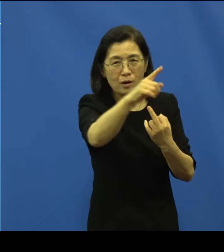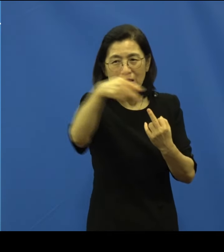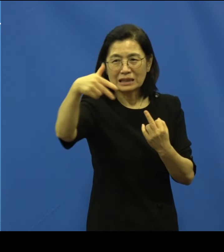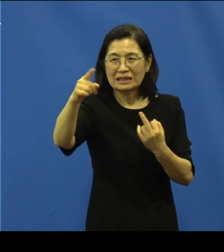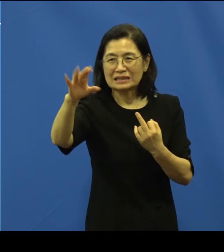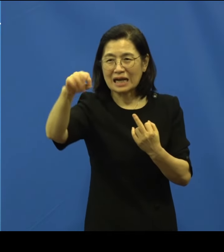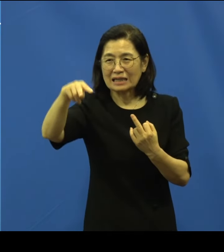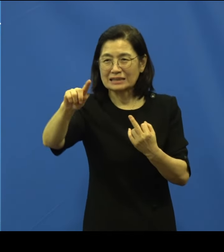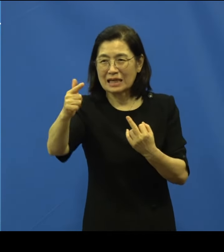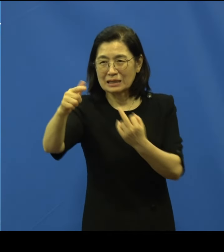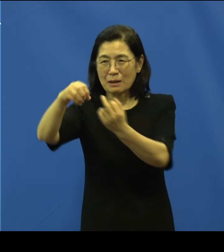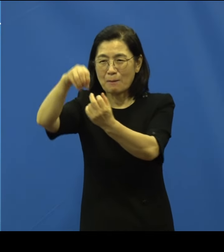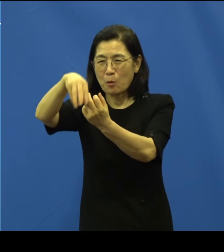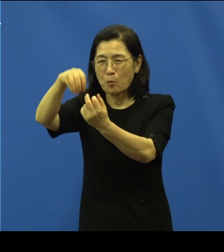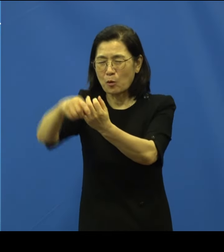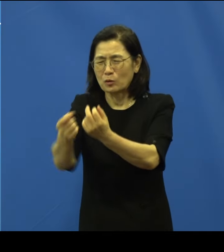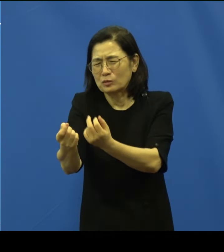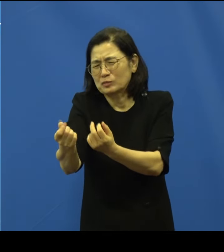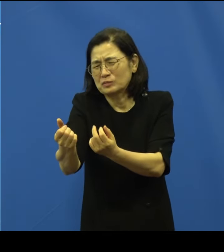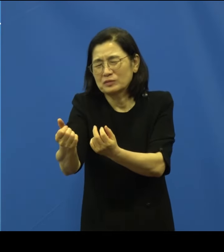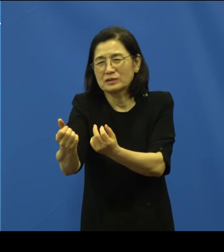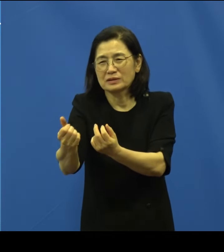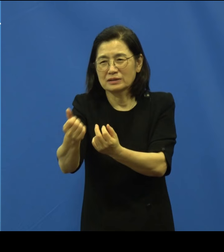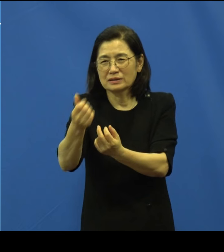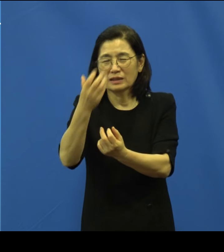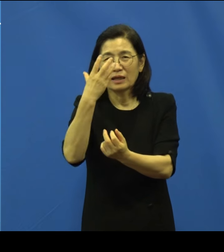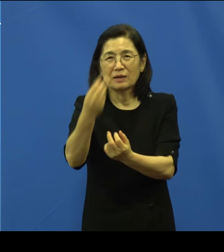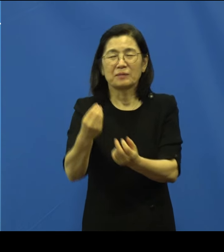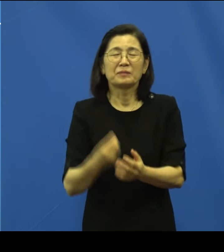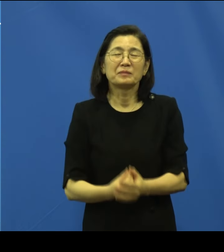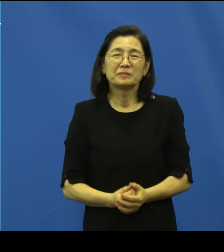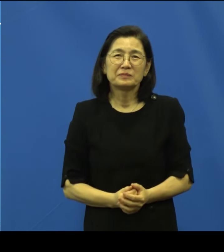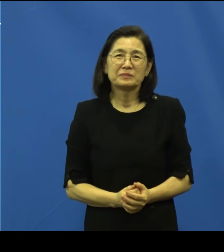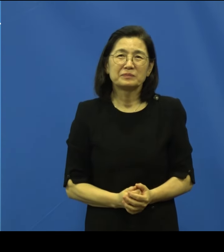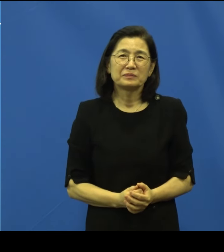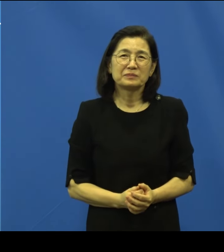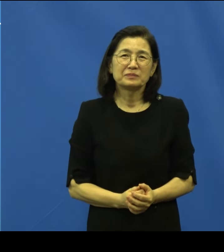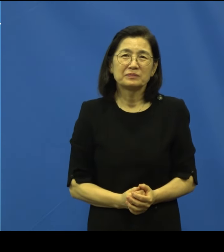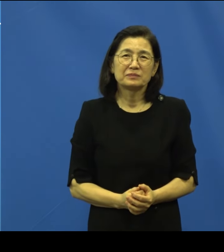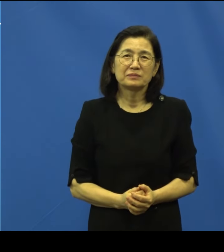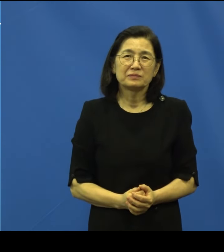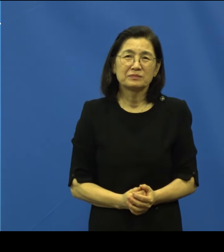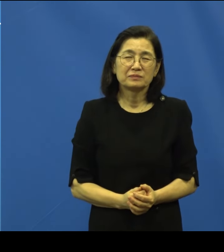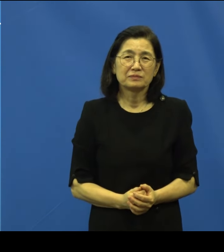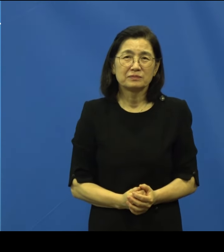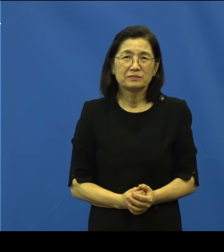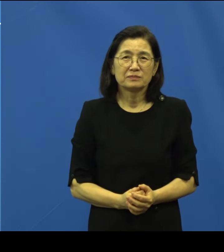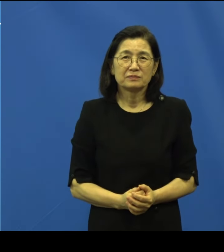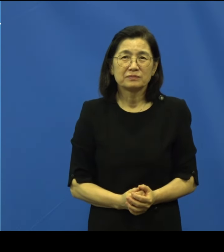하나님만 늘 바라보고 있던 사람이 골리앗, 그게 뭐요?